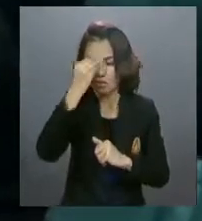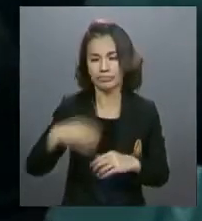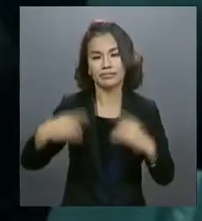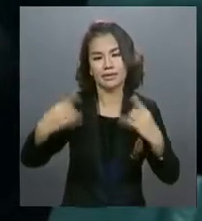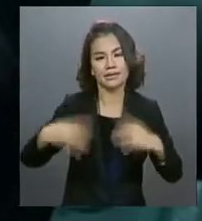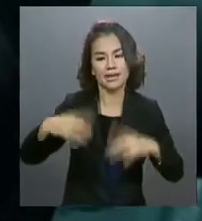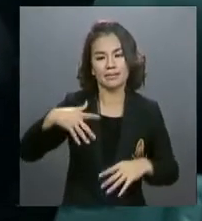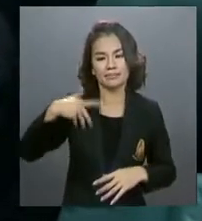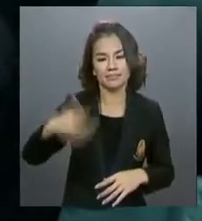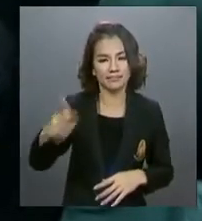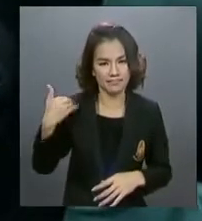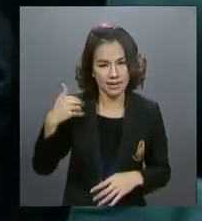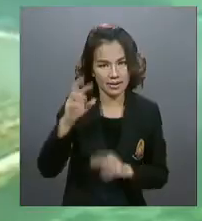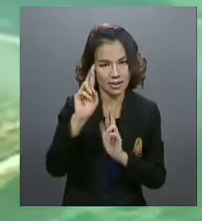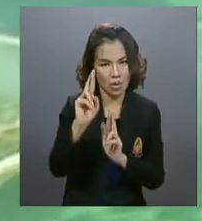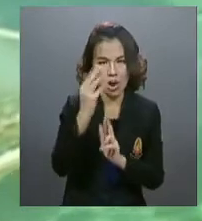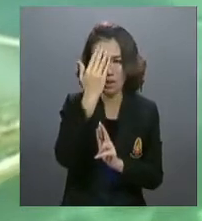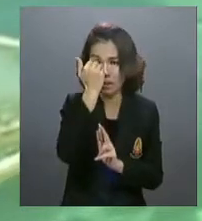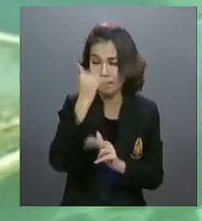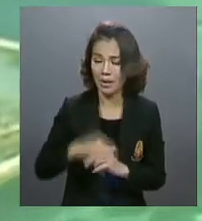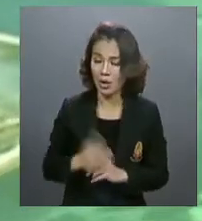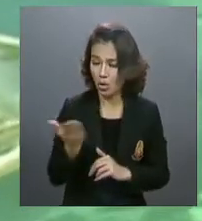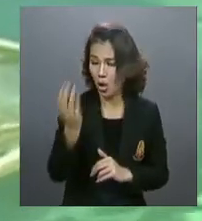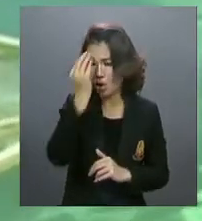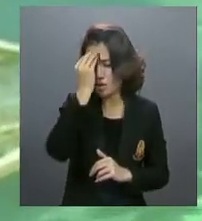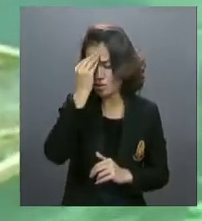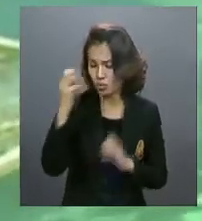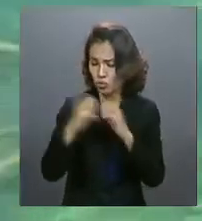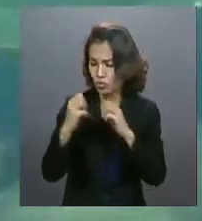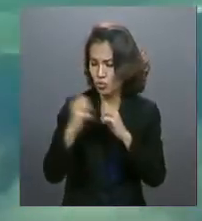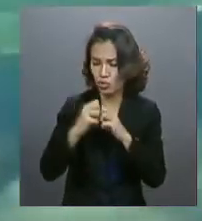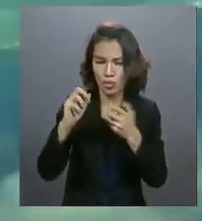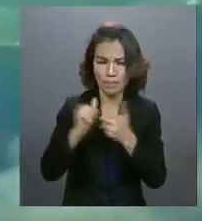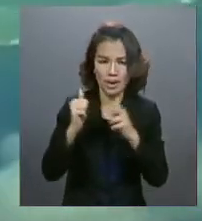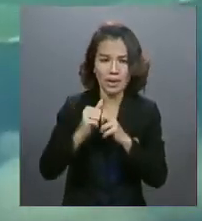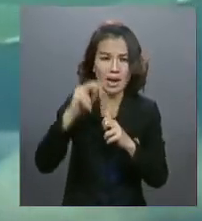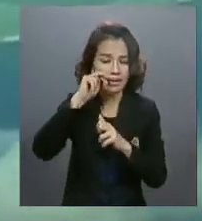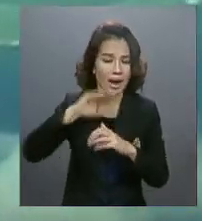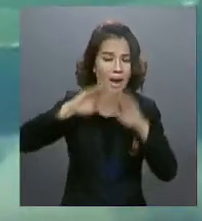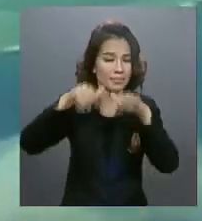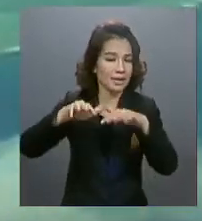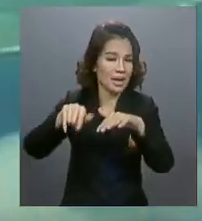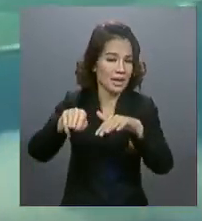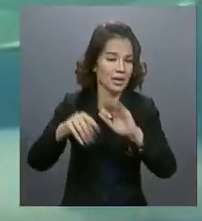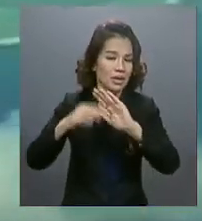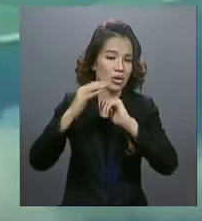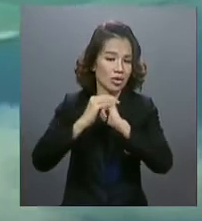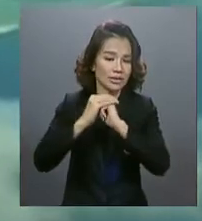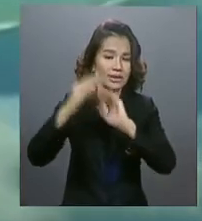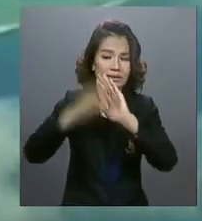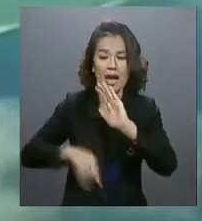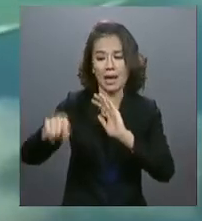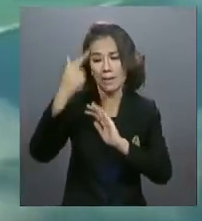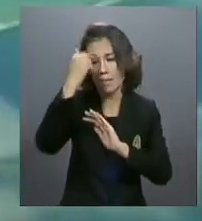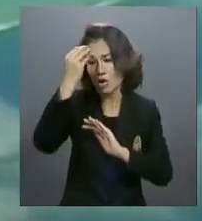ไม่เป็นที่น่าพอใจพร้อมทั้งเรียกร้องให้ญี่ปุ่นยุติการแทรกแซงปัญหาในทะเลจีนใต้เนื่องจากไม่ได้เป็นประเทศคู่พิพาทโดยตร